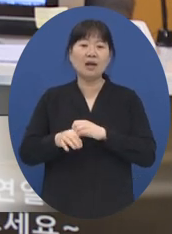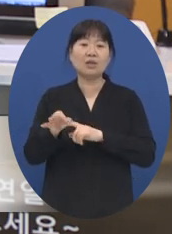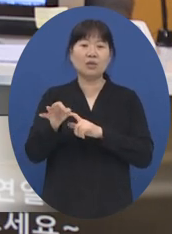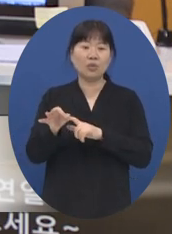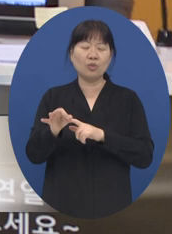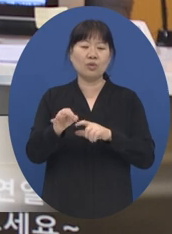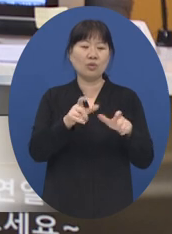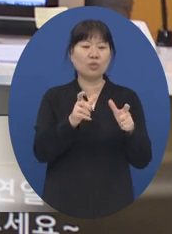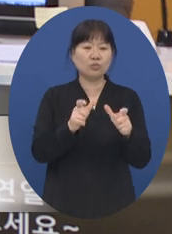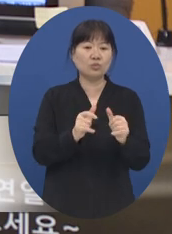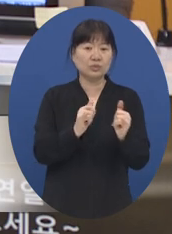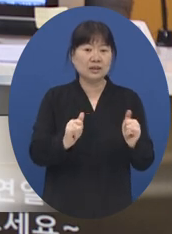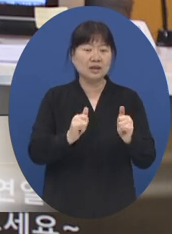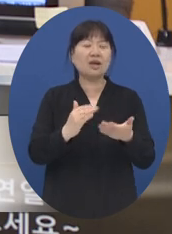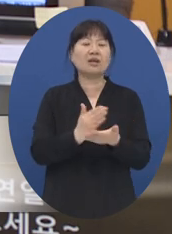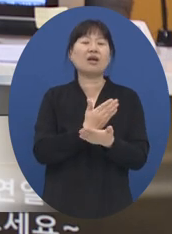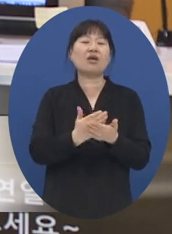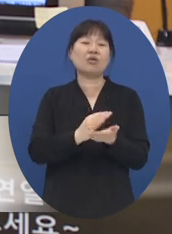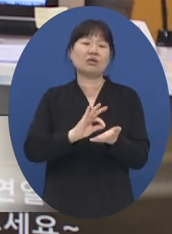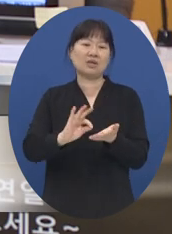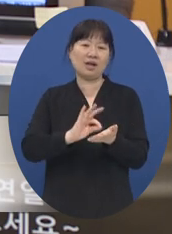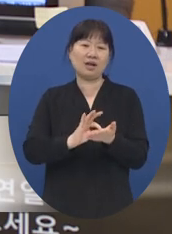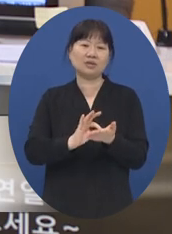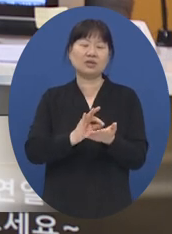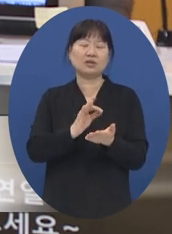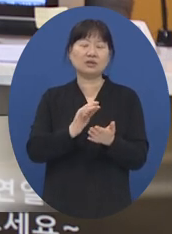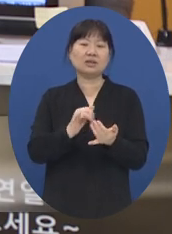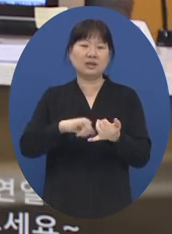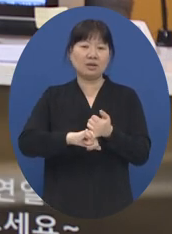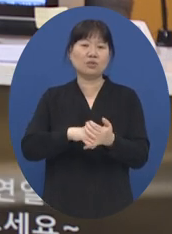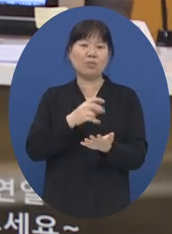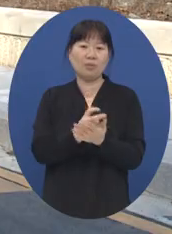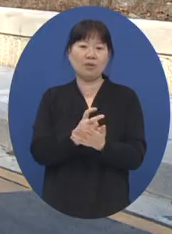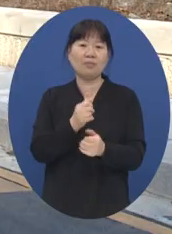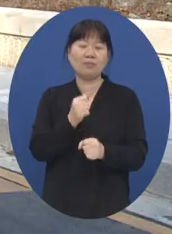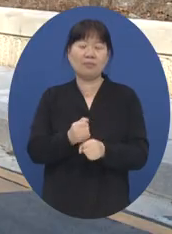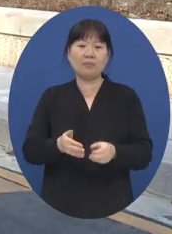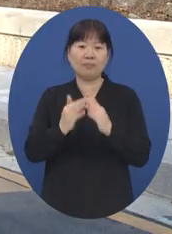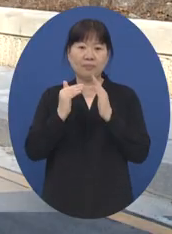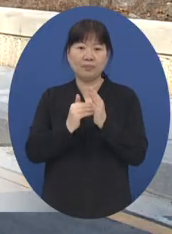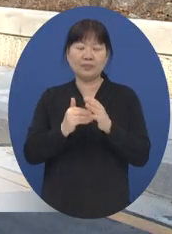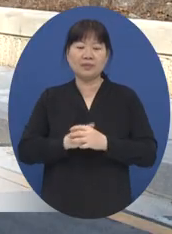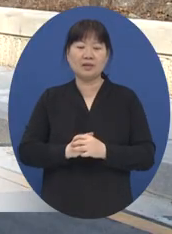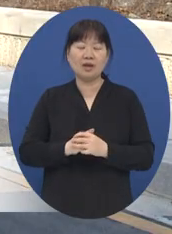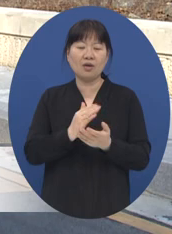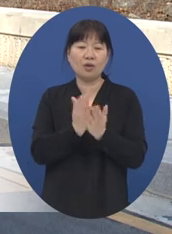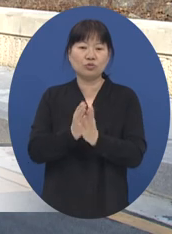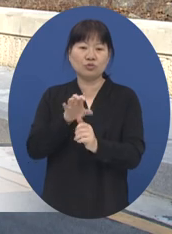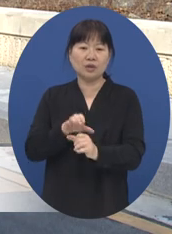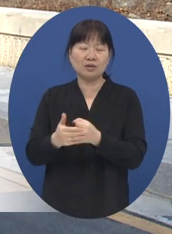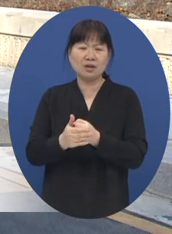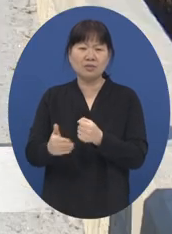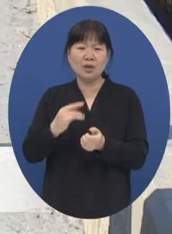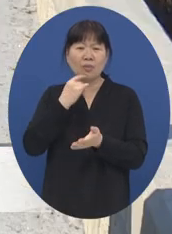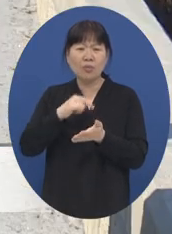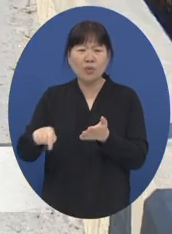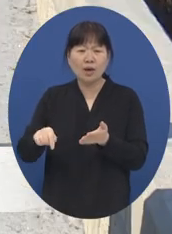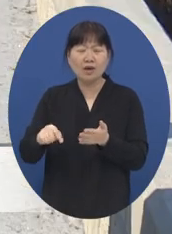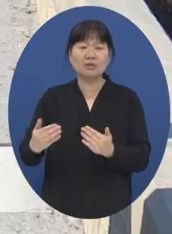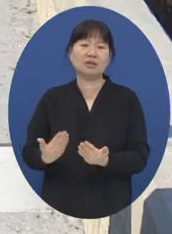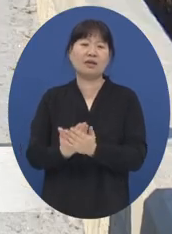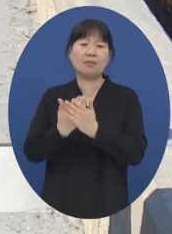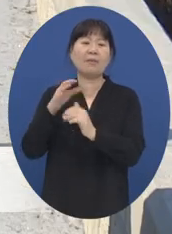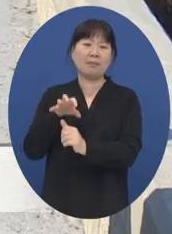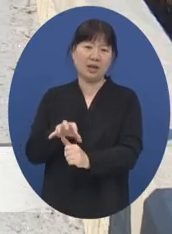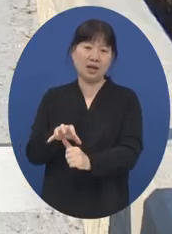나눠서 쓸 수 있을 그런 계약을 만들어 놓고 지금 하고 있습니다 각종 규제로 불이익을 받고 있는 개발제한구역